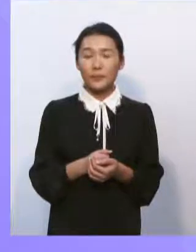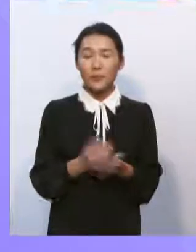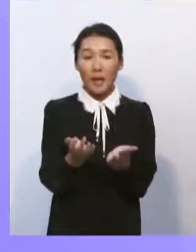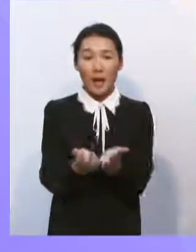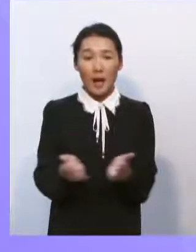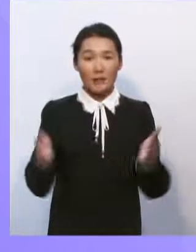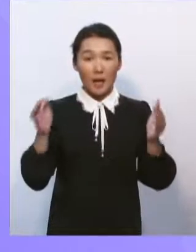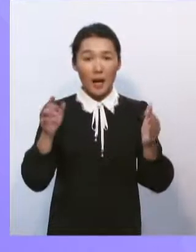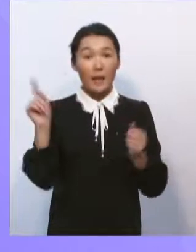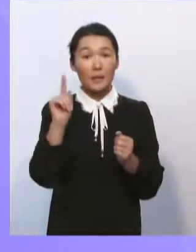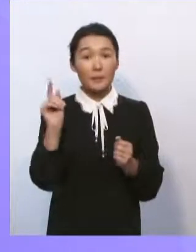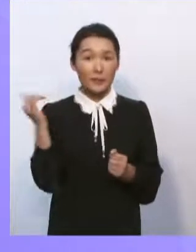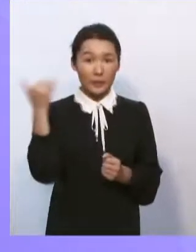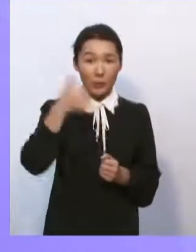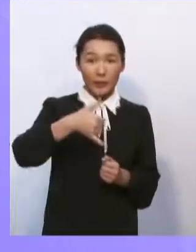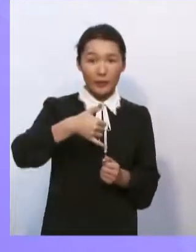Казанга эмнени куят?